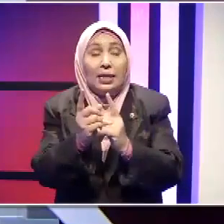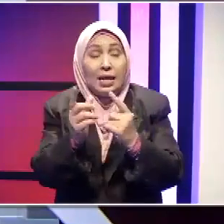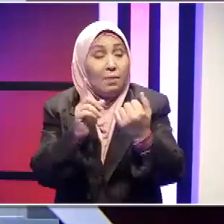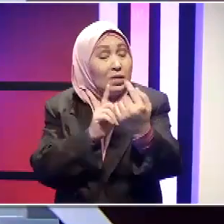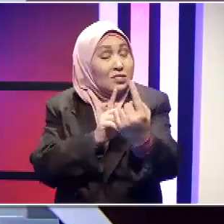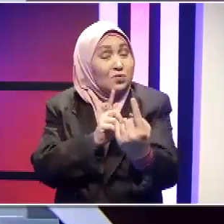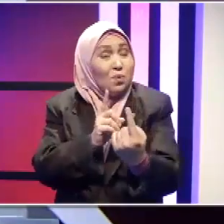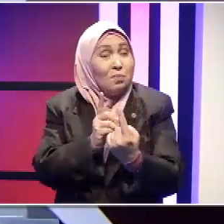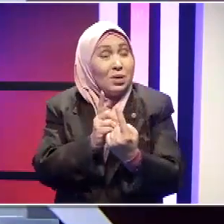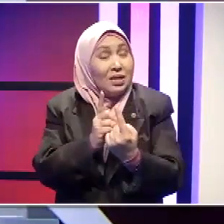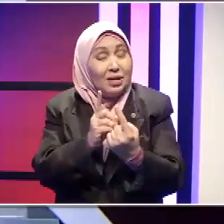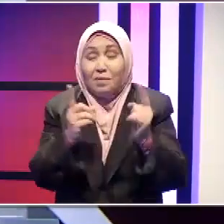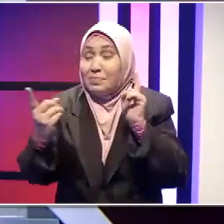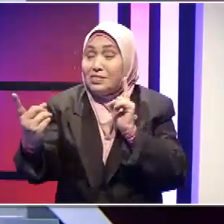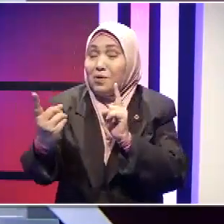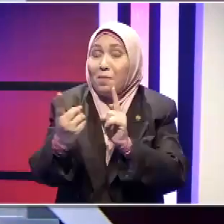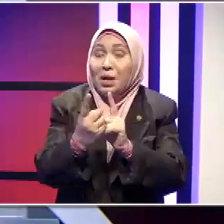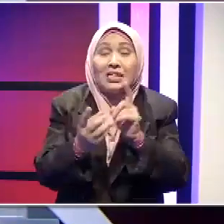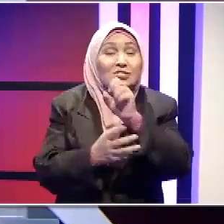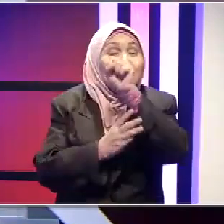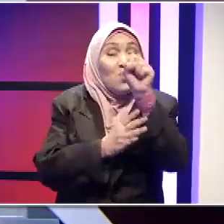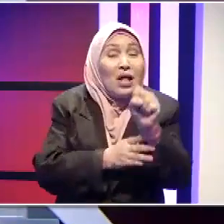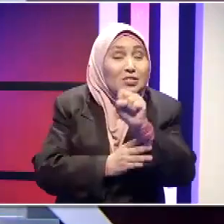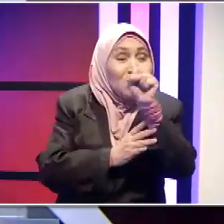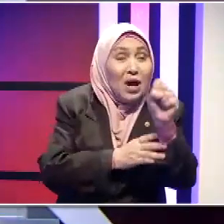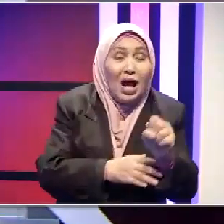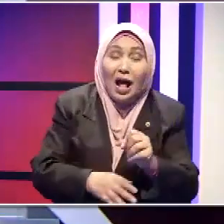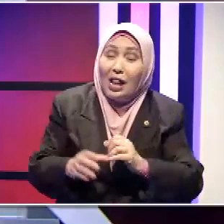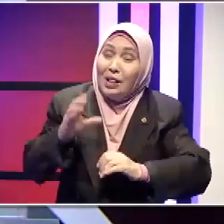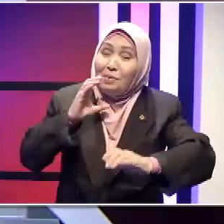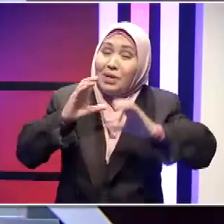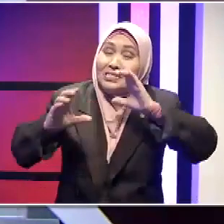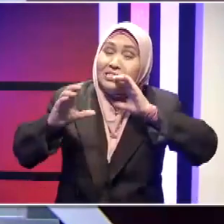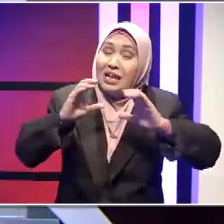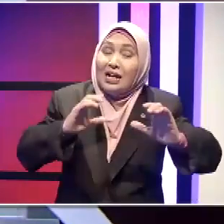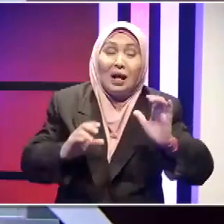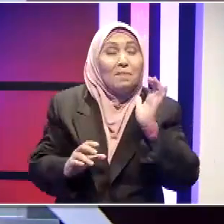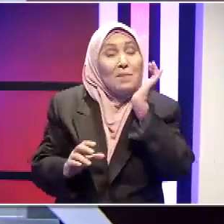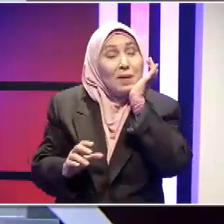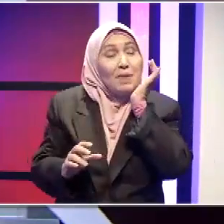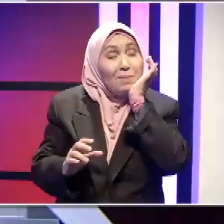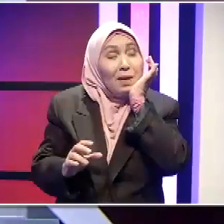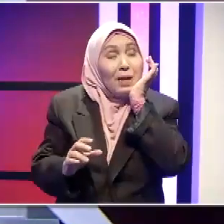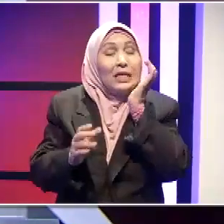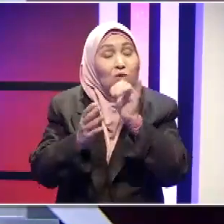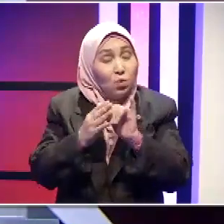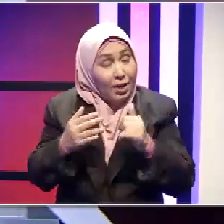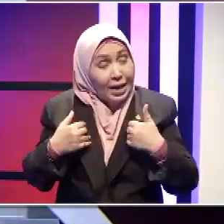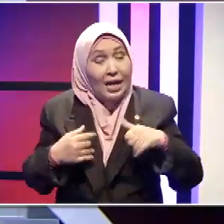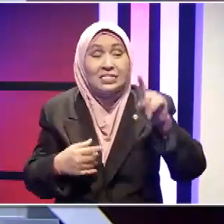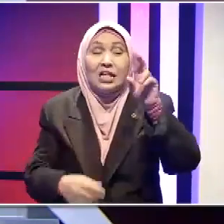satu sama lain yatasa alun baso Al soal bora-bora kepada antara satu sama lain itu pun adalah